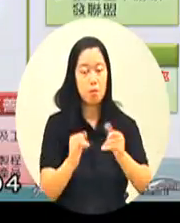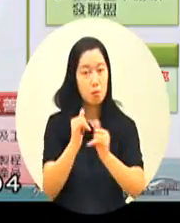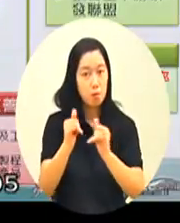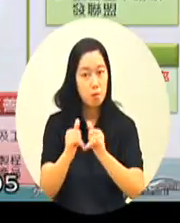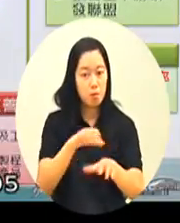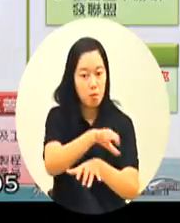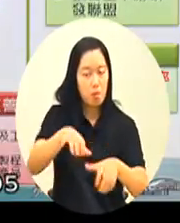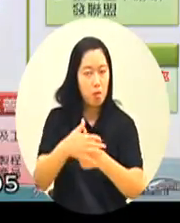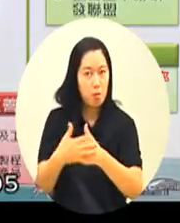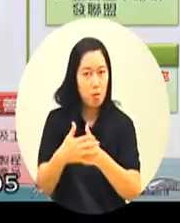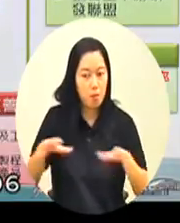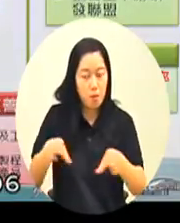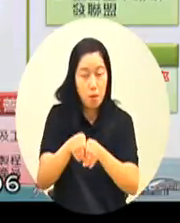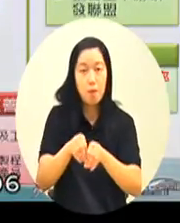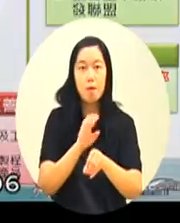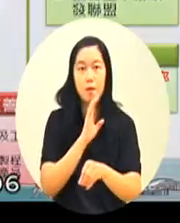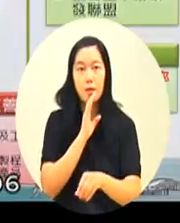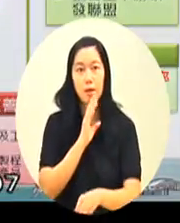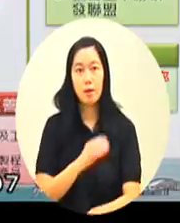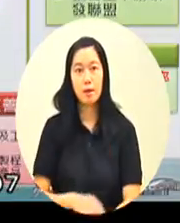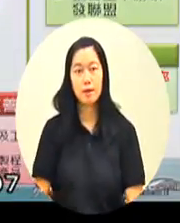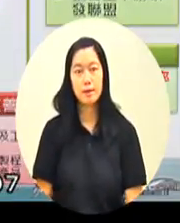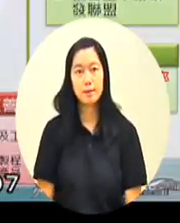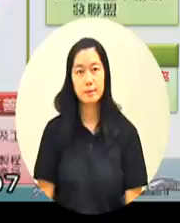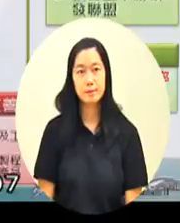向共同组合的事情。那